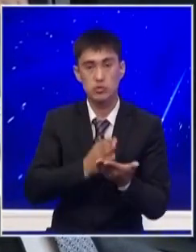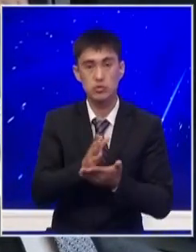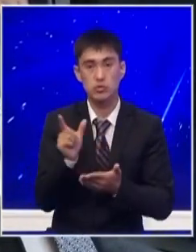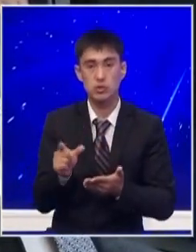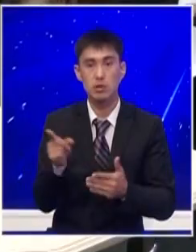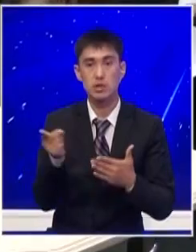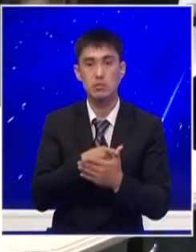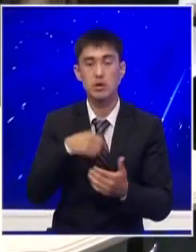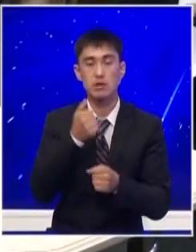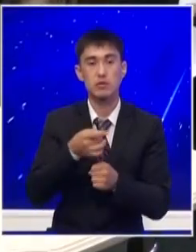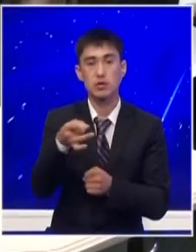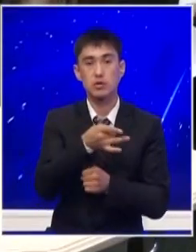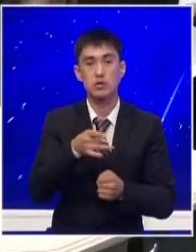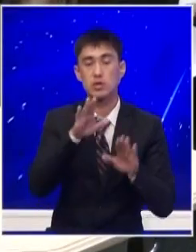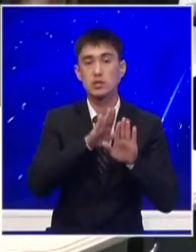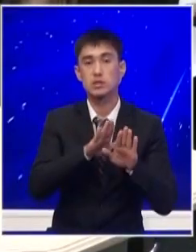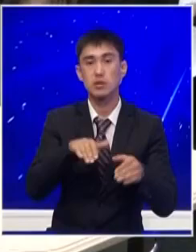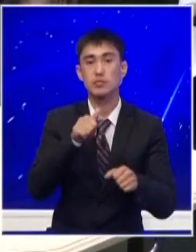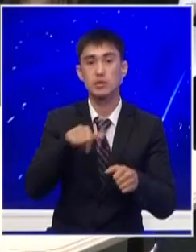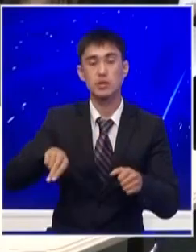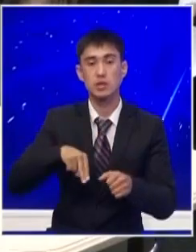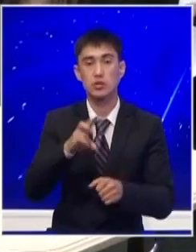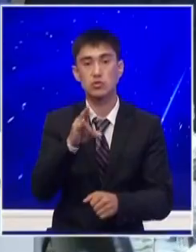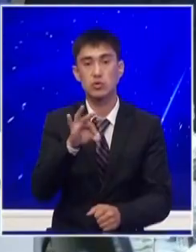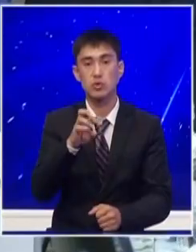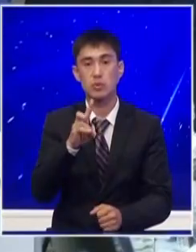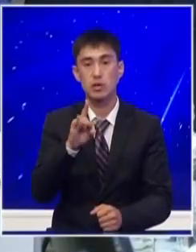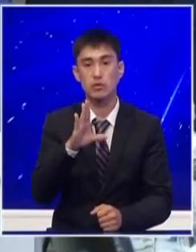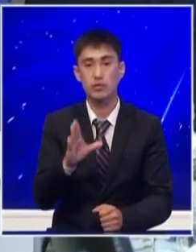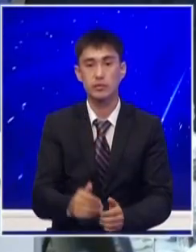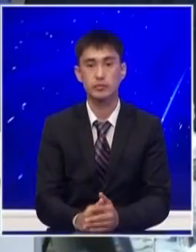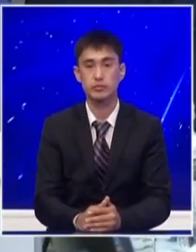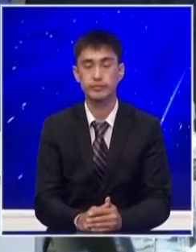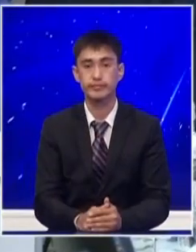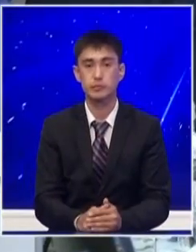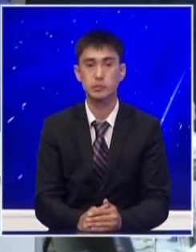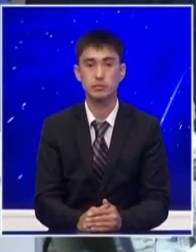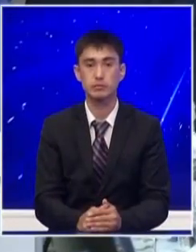от имени главы региона его заместитель Нуржан Кудайбергенов.